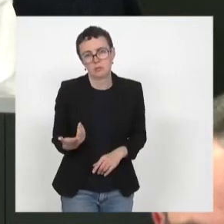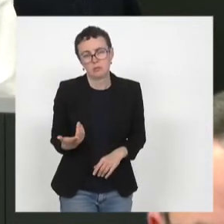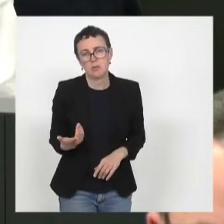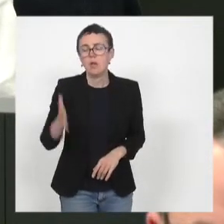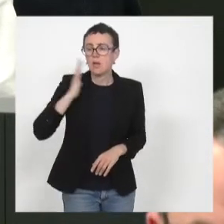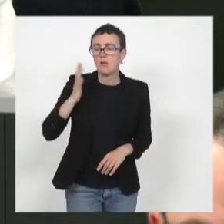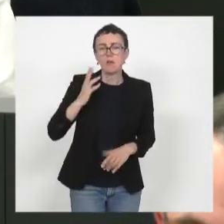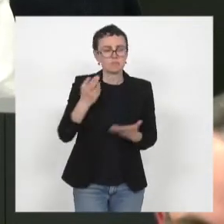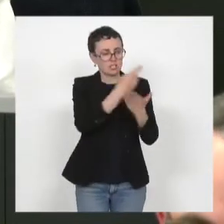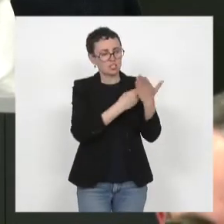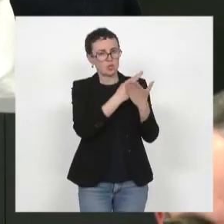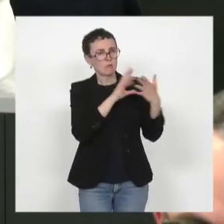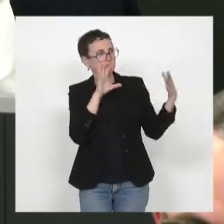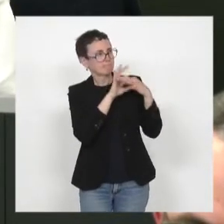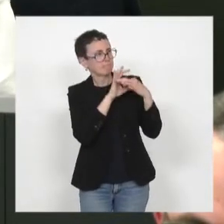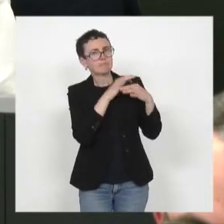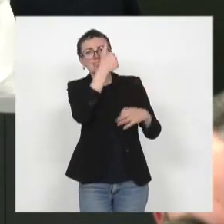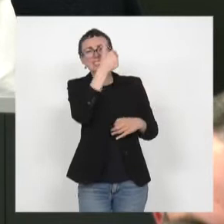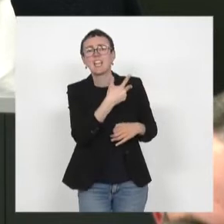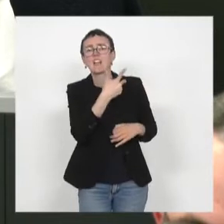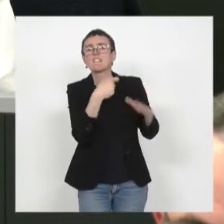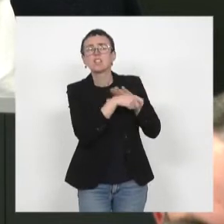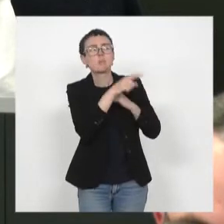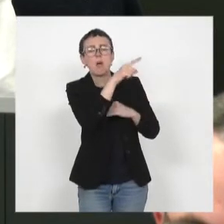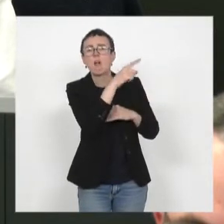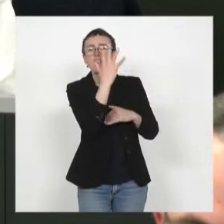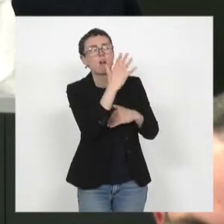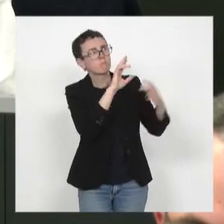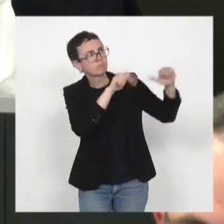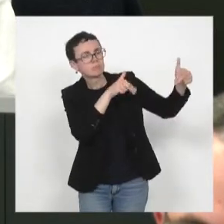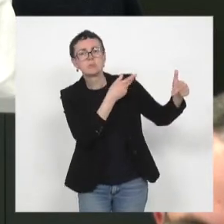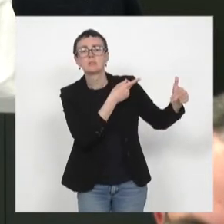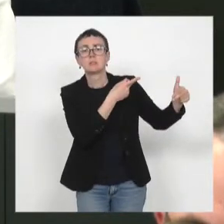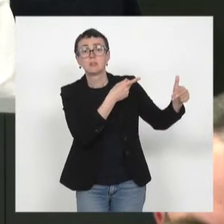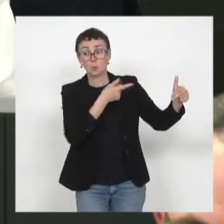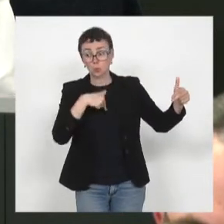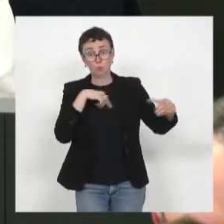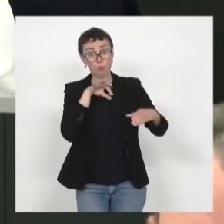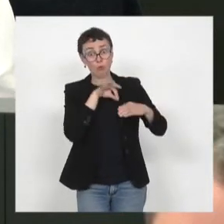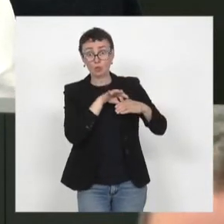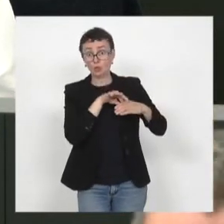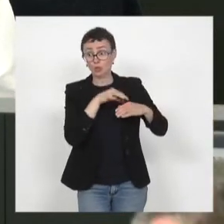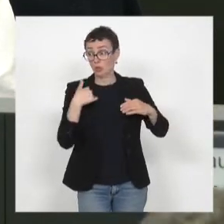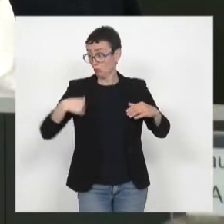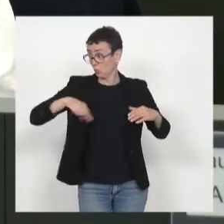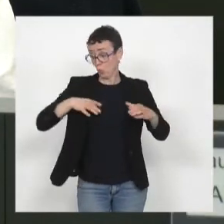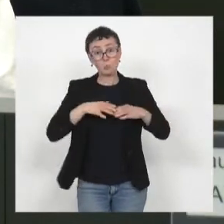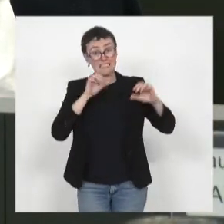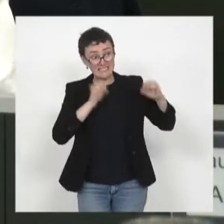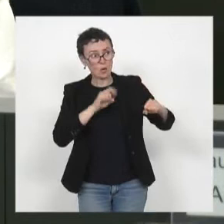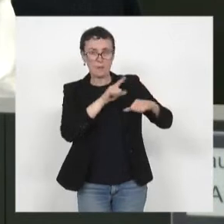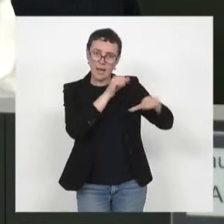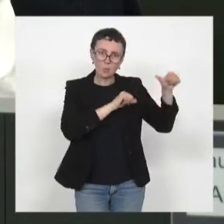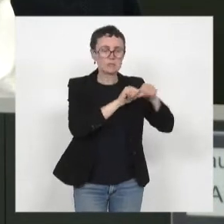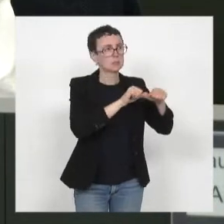partenariat avec la région sur son outil de tiers-financement, nous avions associé notre vote à une demande, celle de trouver un autre